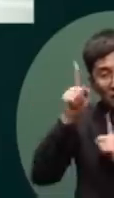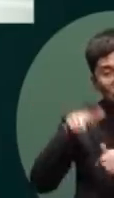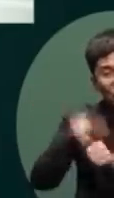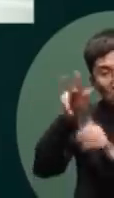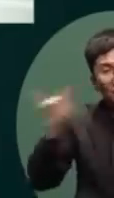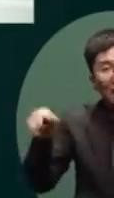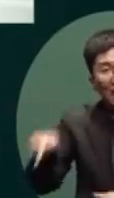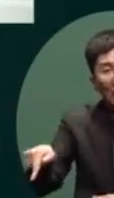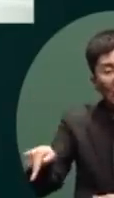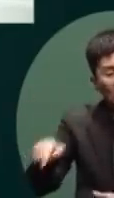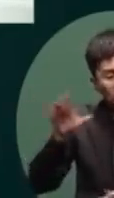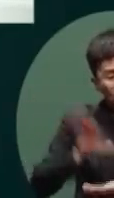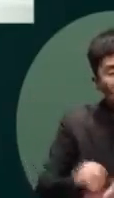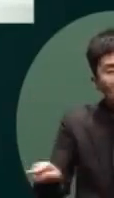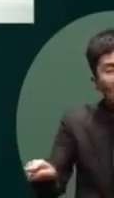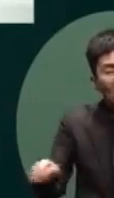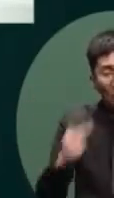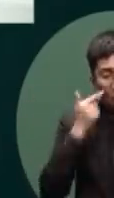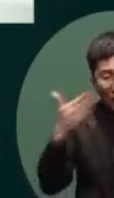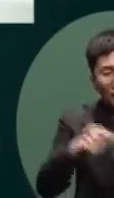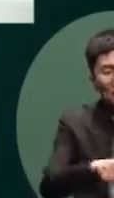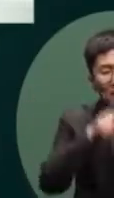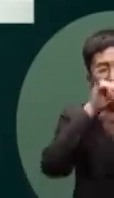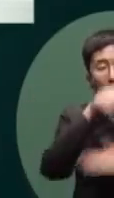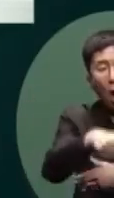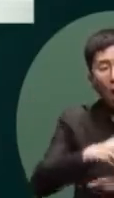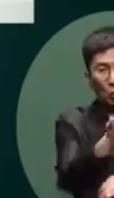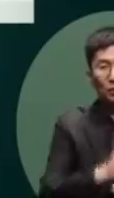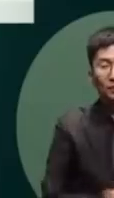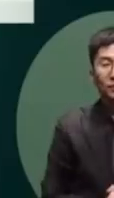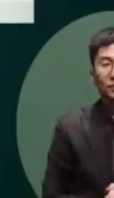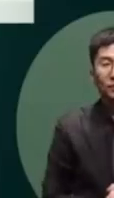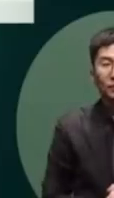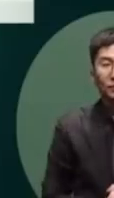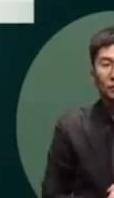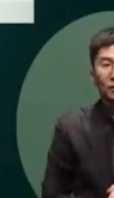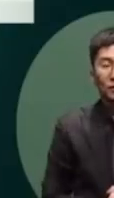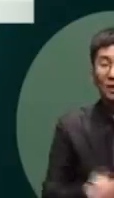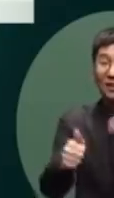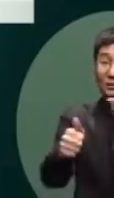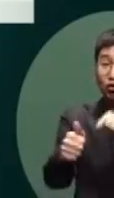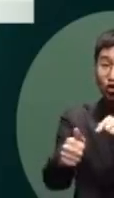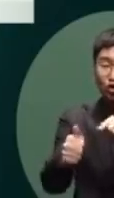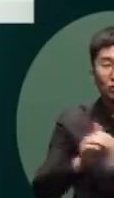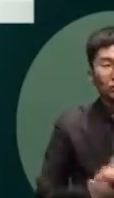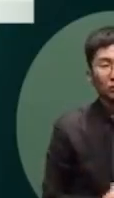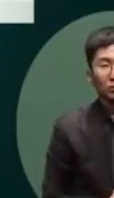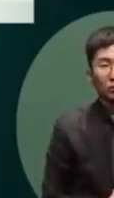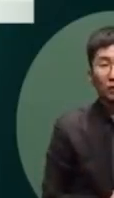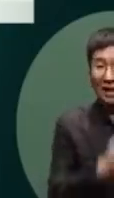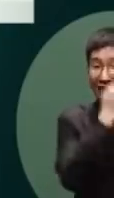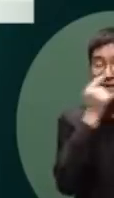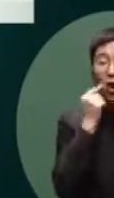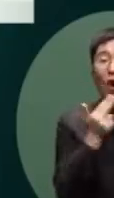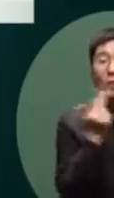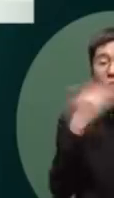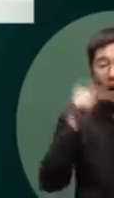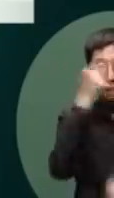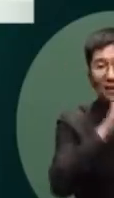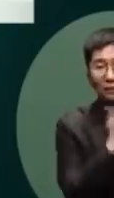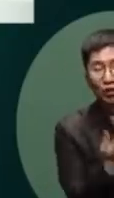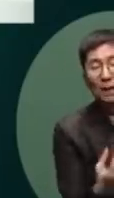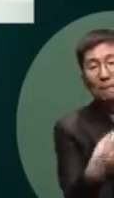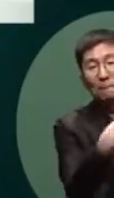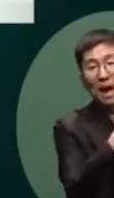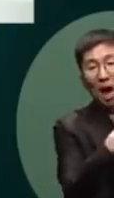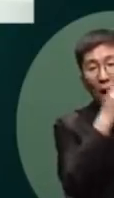이재명 후보가 몸통이라는 것이 명백하게 나오지 않습니까? 네. 그분 아무 근거 없는데 본인이 페이스북에 쓰셔가지고